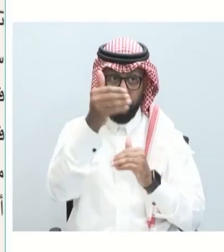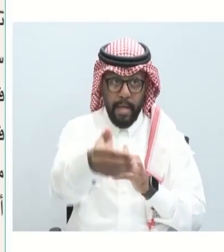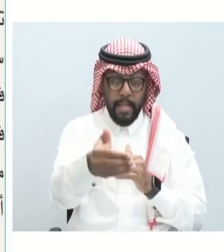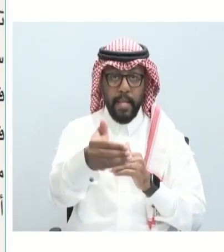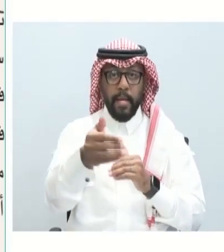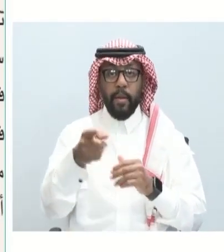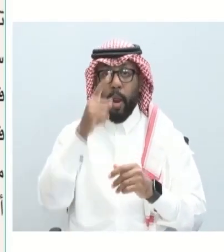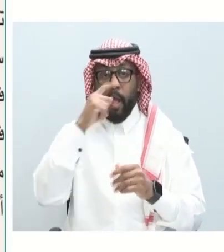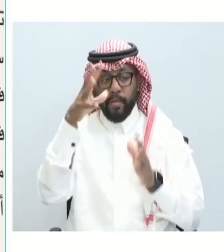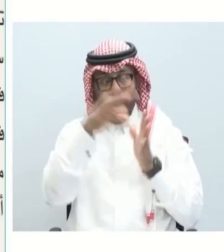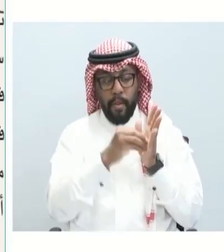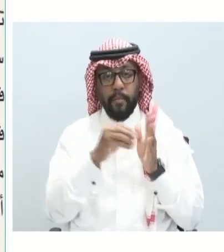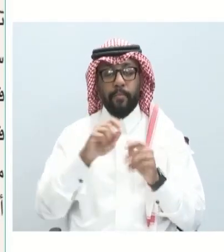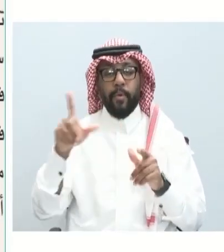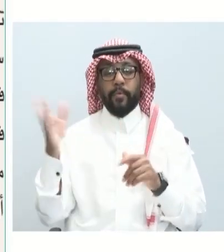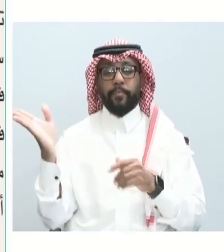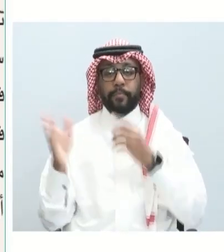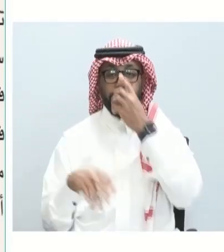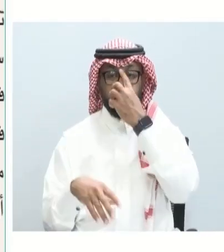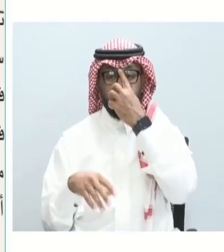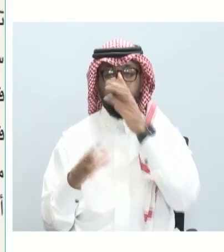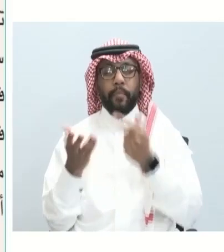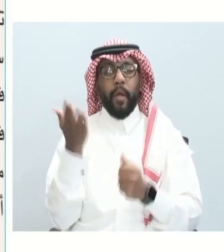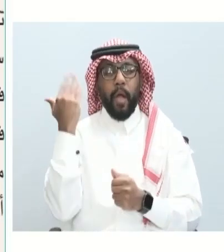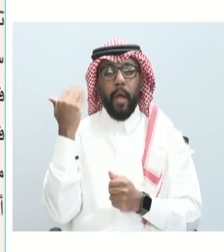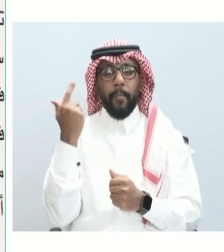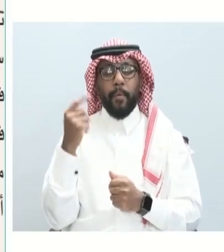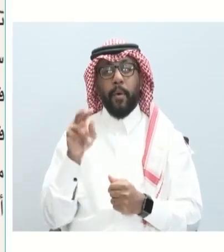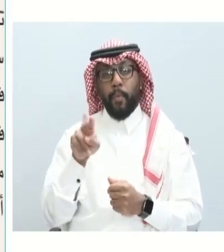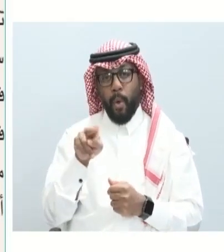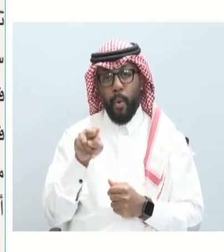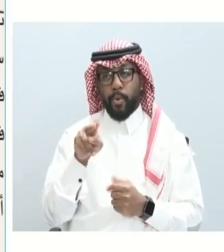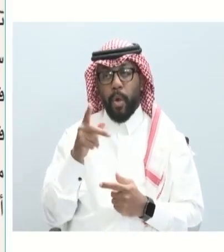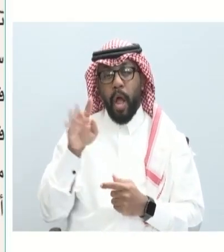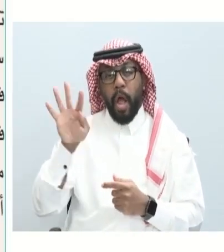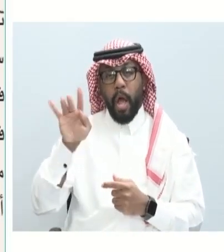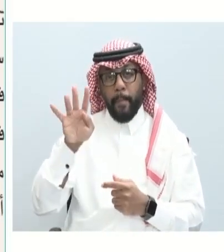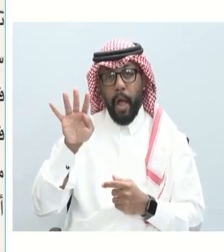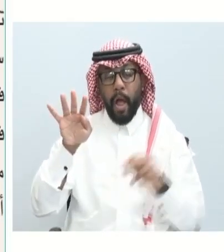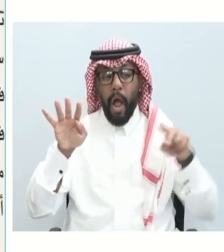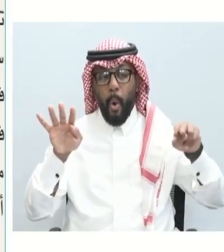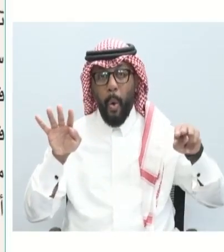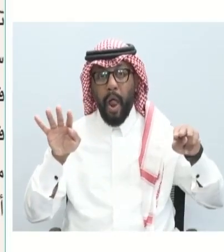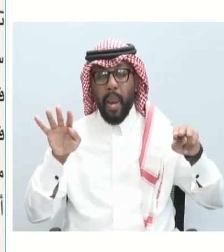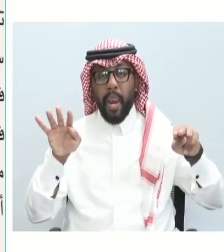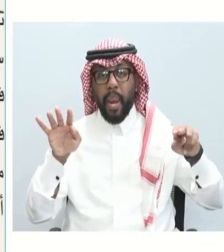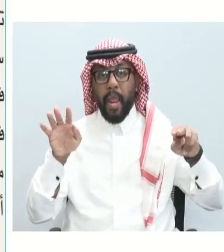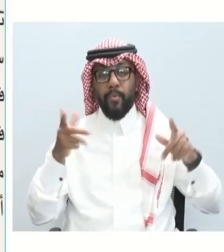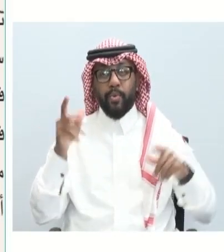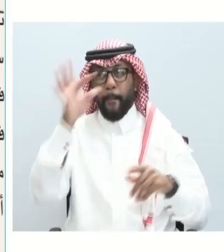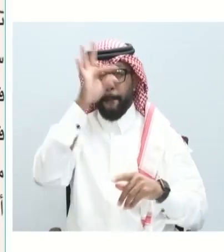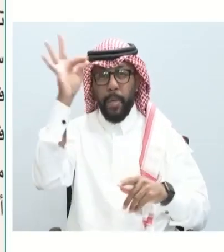نقرا واحد يروى ان اربعه اشقاء يعيشون في الباديه هم